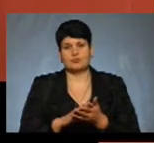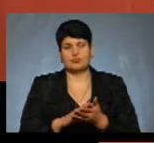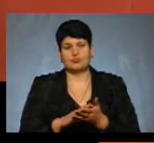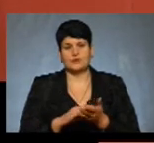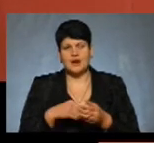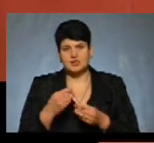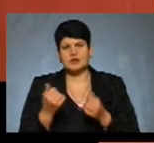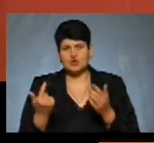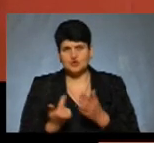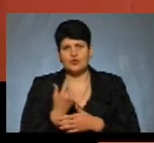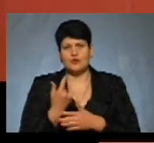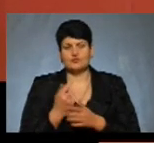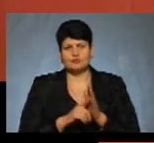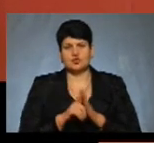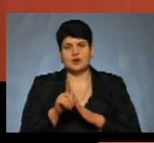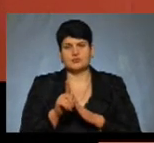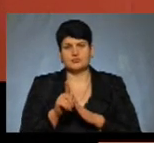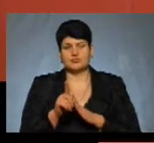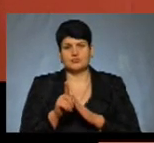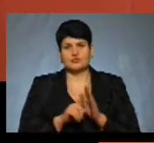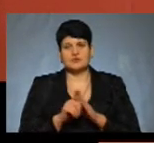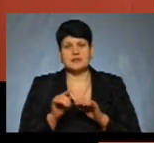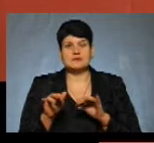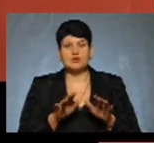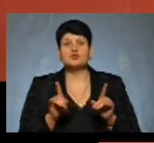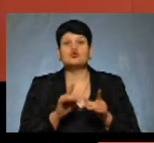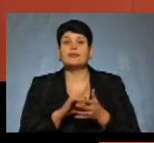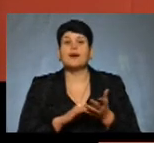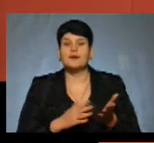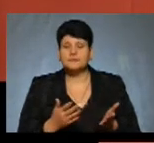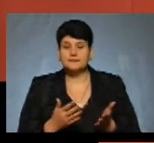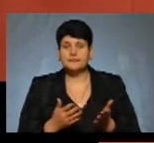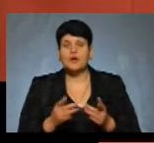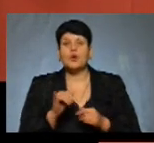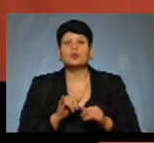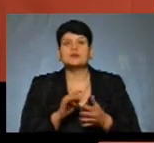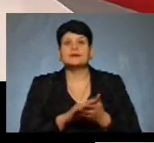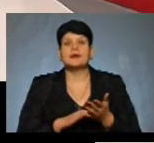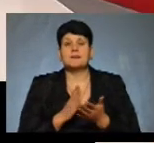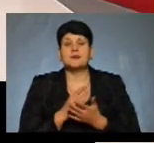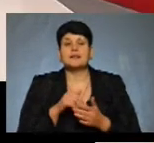затягнутися, тобто спочатку розпочатися цей процес. Що далі? Що отримує, куди далі має йти